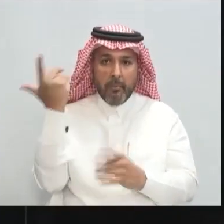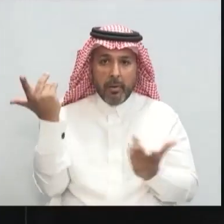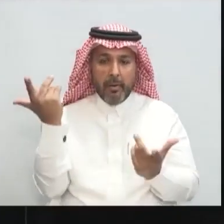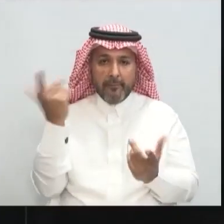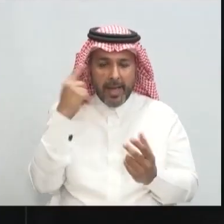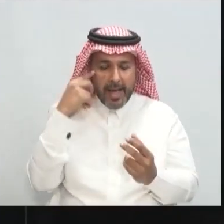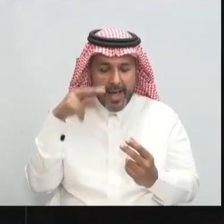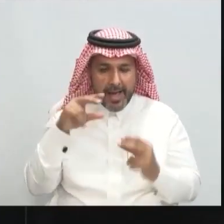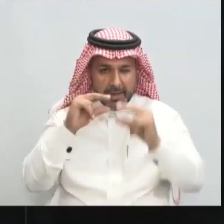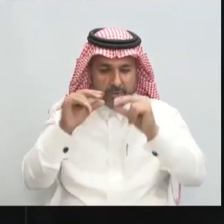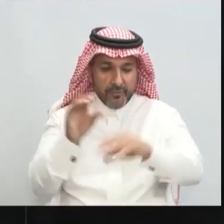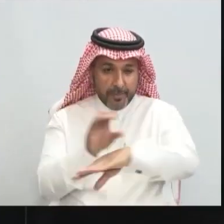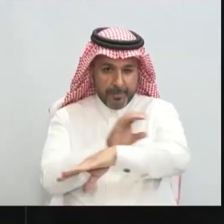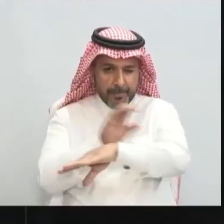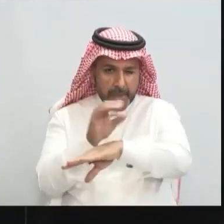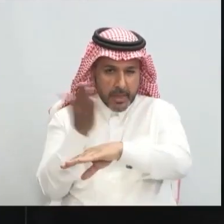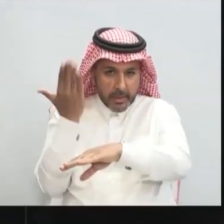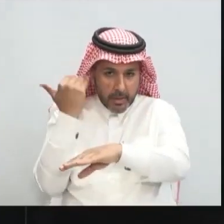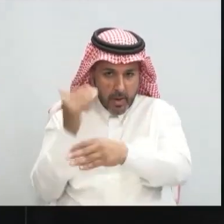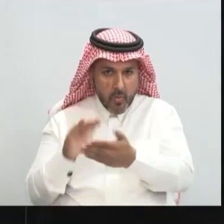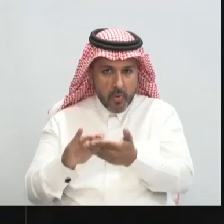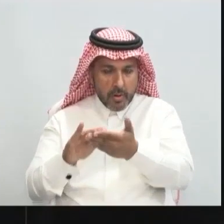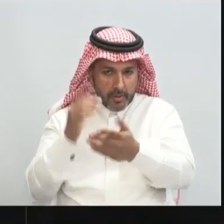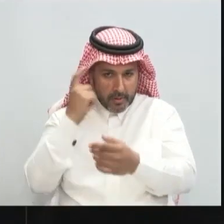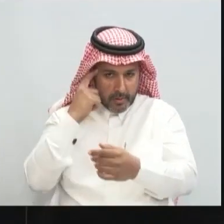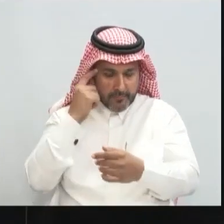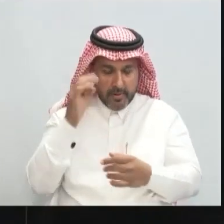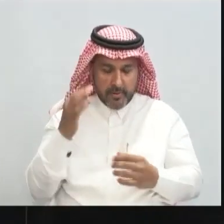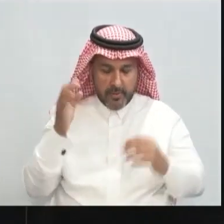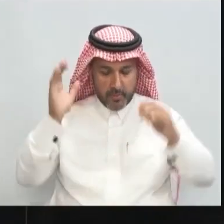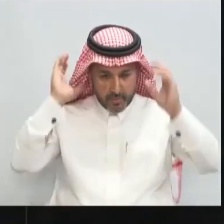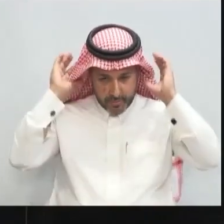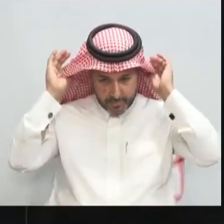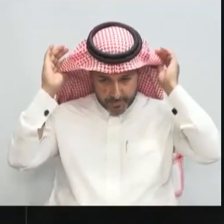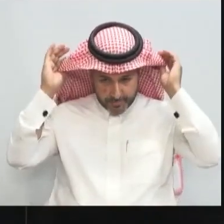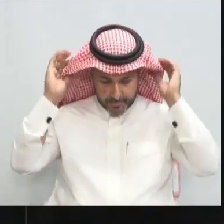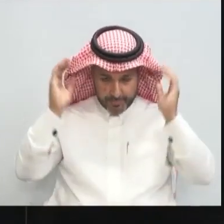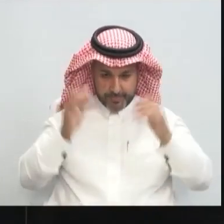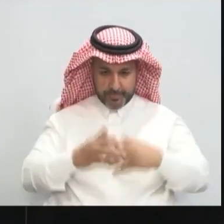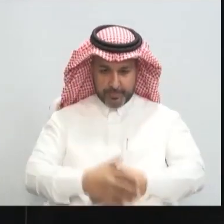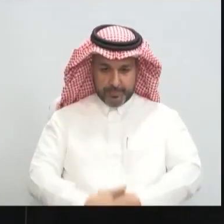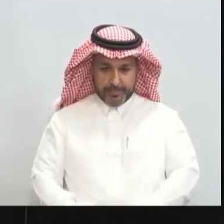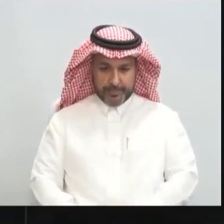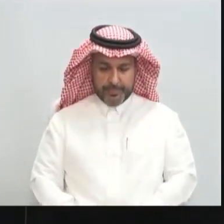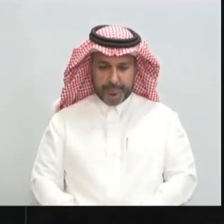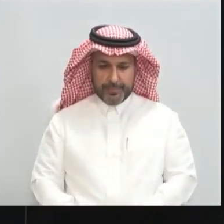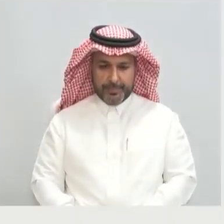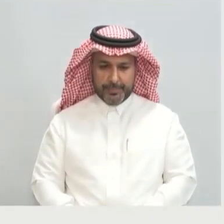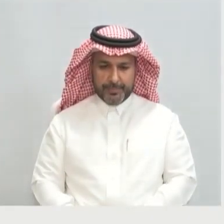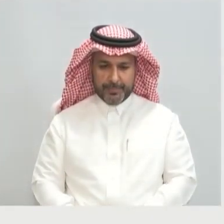اليها الموظف اذا احتاج الى معلومه او احتاج الى ايصال معلومه او مثلا تعبير عن مشكله او